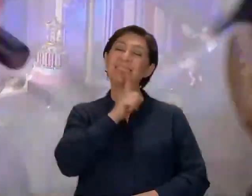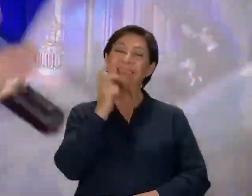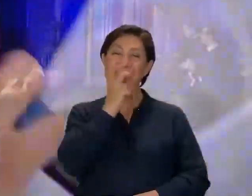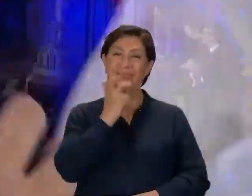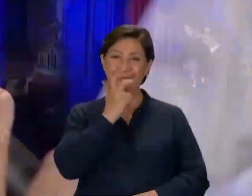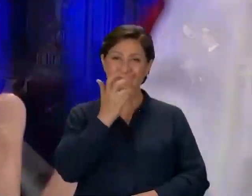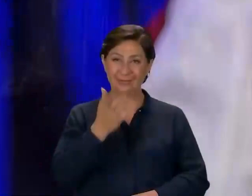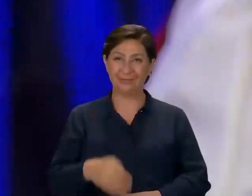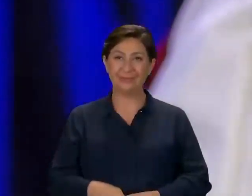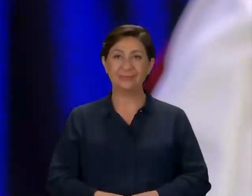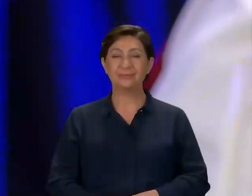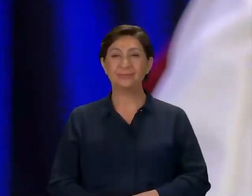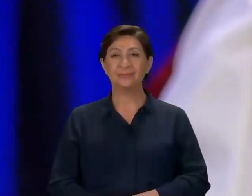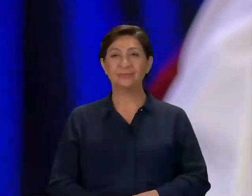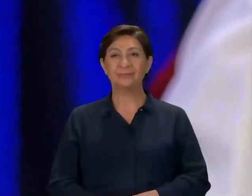My friends,